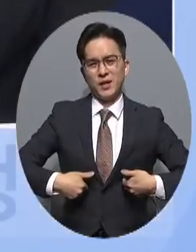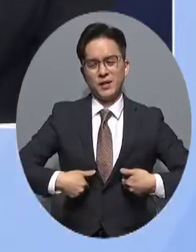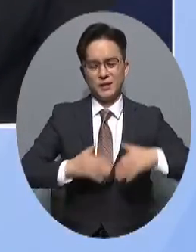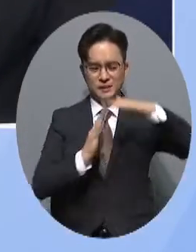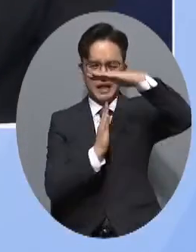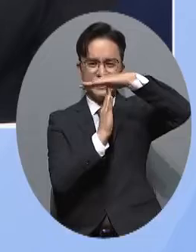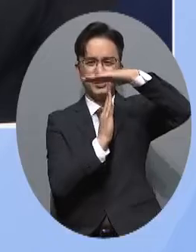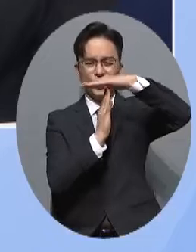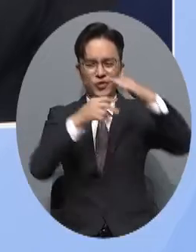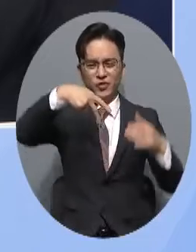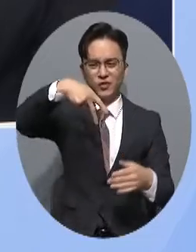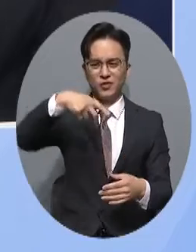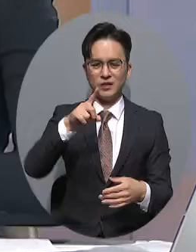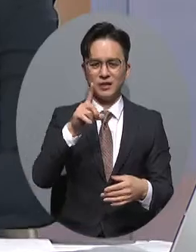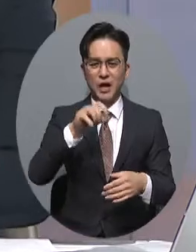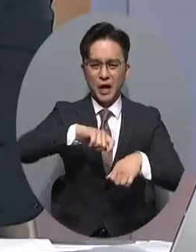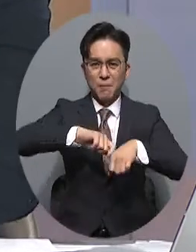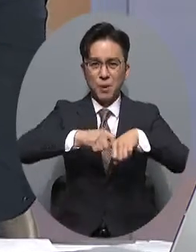일단은